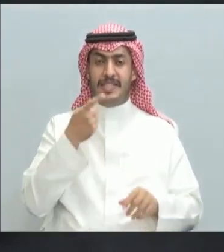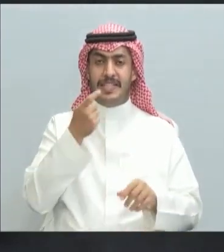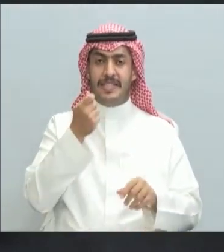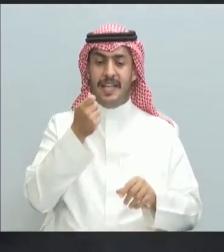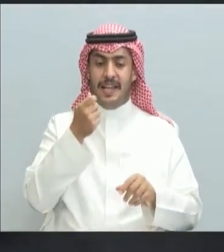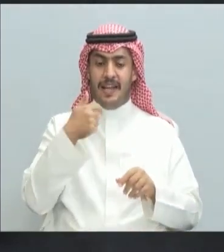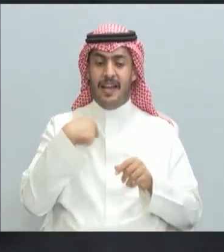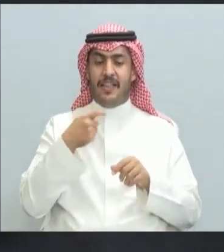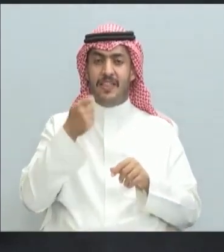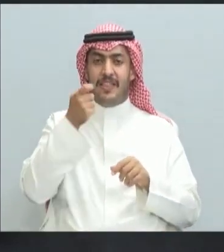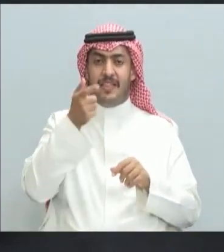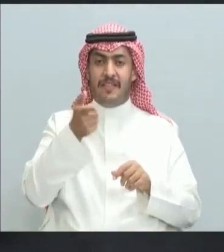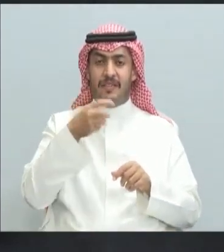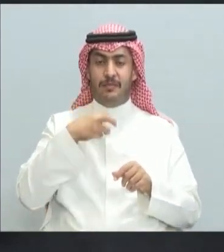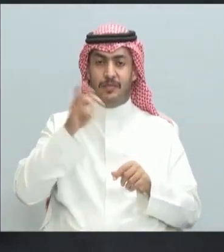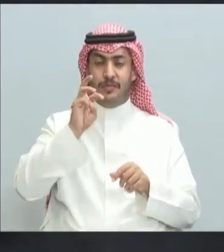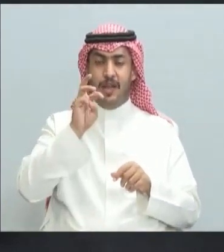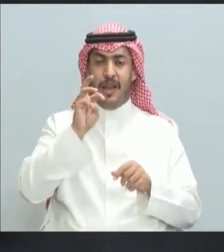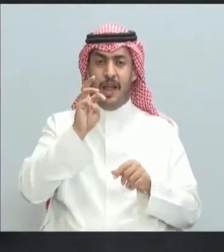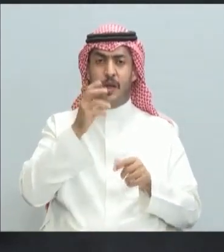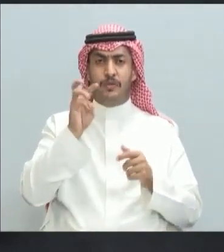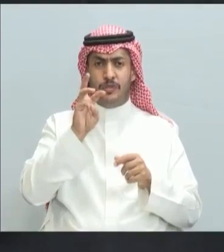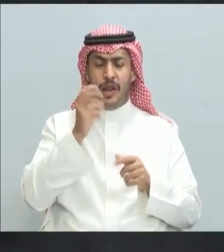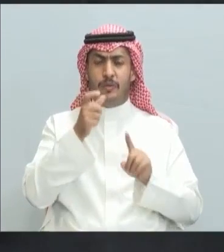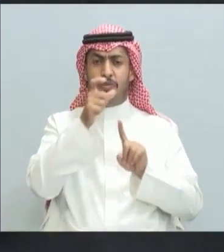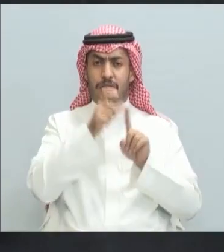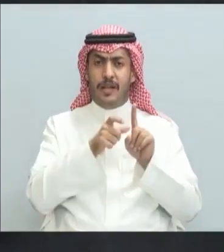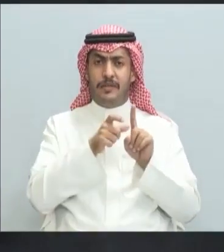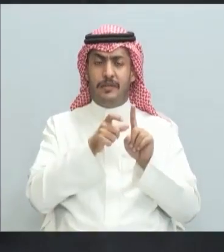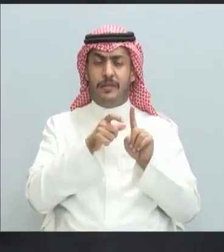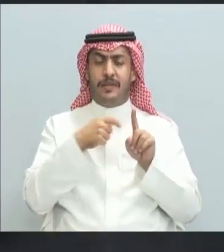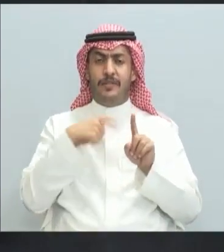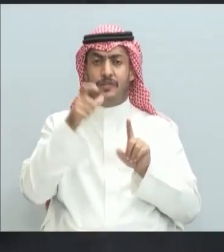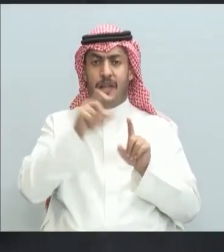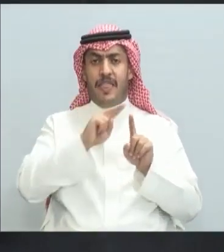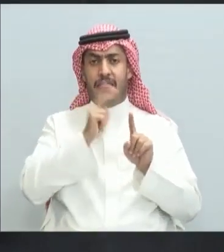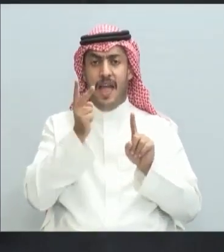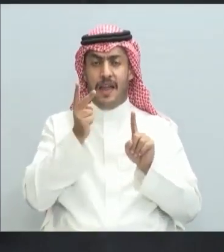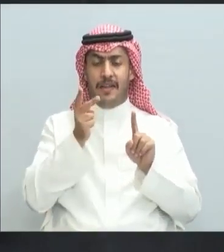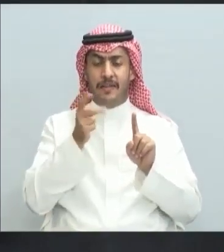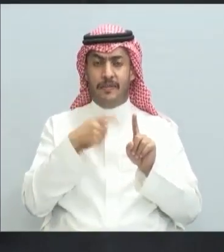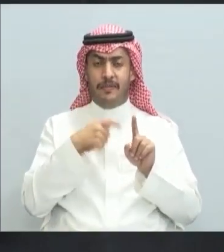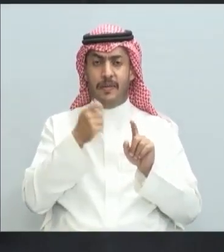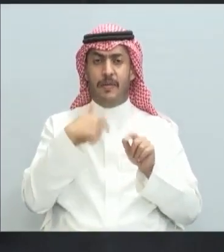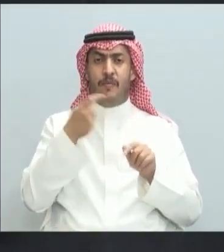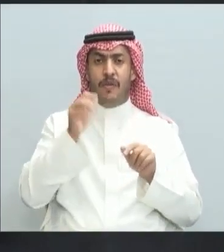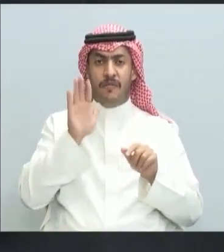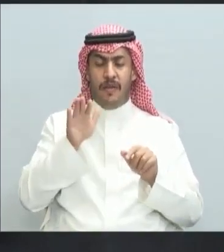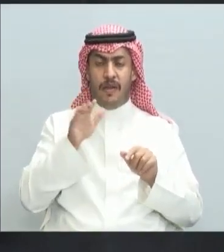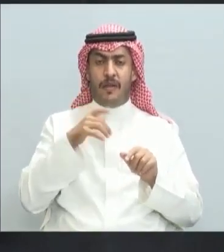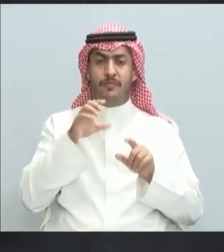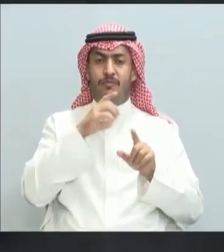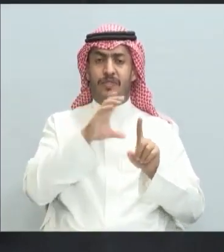الذي يدفعه شركه شركه ما او شخص ما الى شخص لديه مال يريد